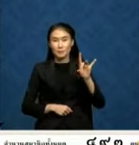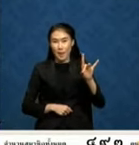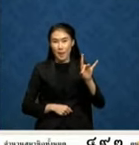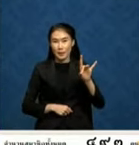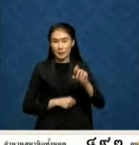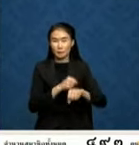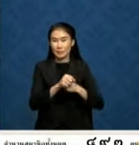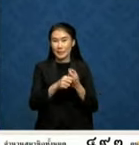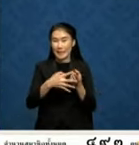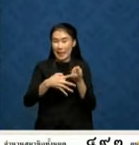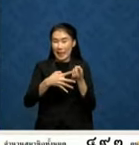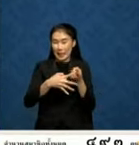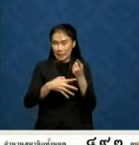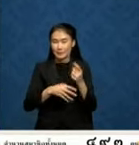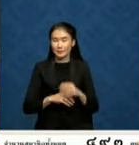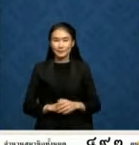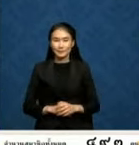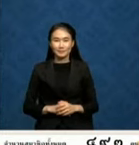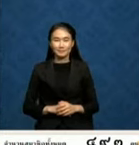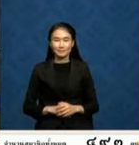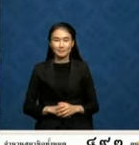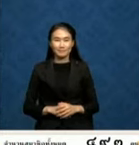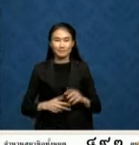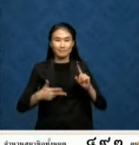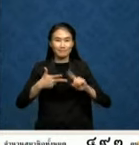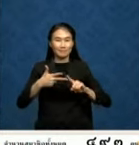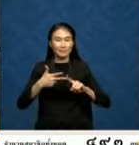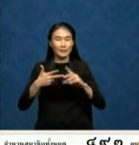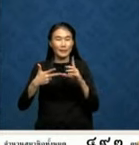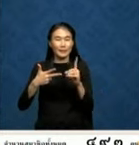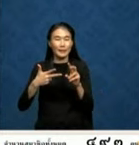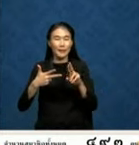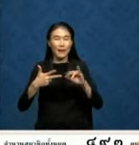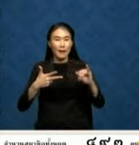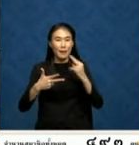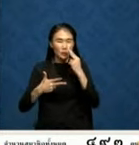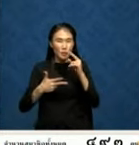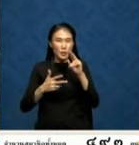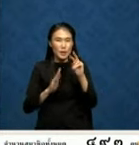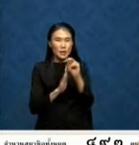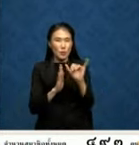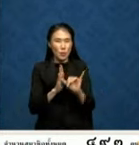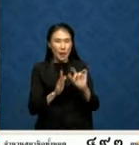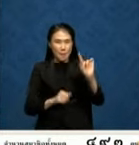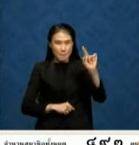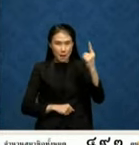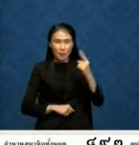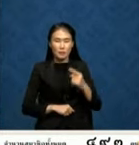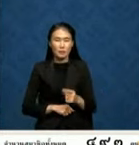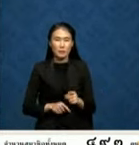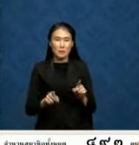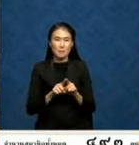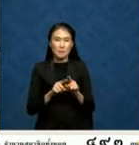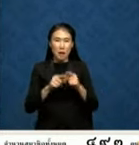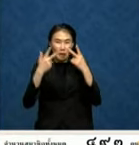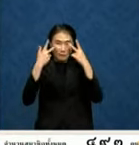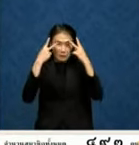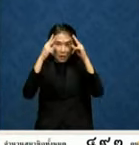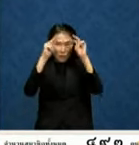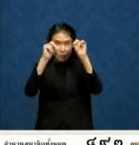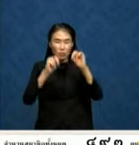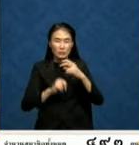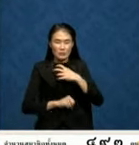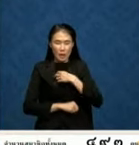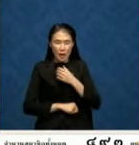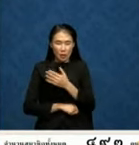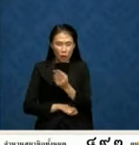ปีนะครับแล้วในส่วนของ Direct PPA ซึ่งก็เป็นนโยบายใหม่ที่ท่านนายกท่านก็พยายามที่จะใ